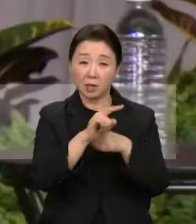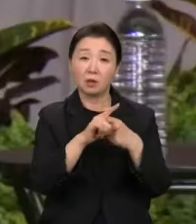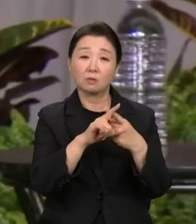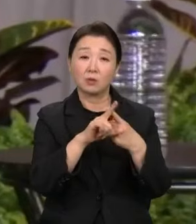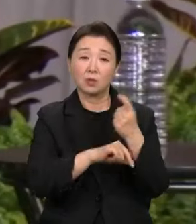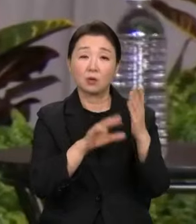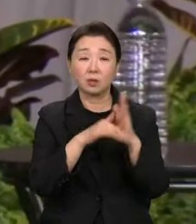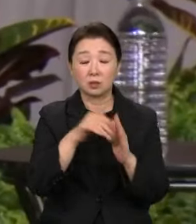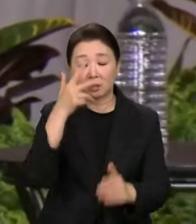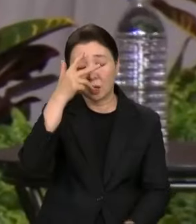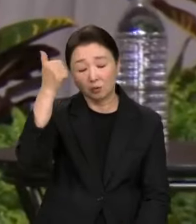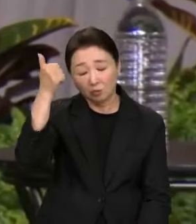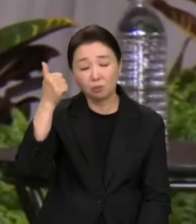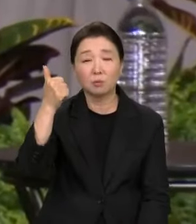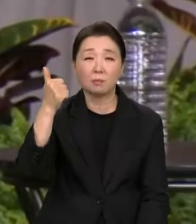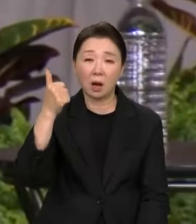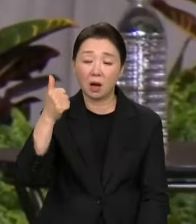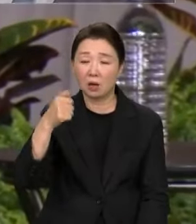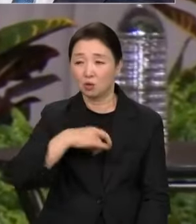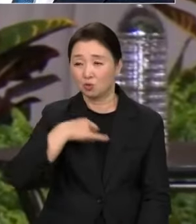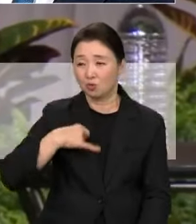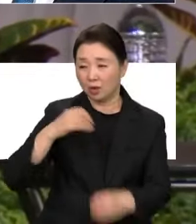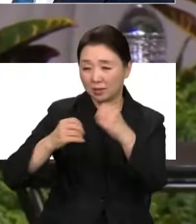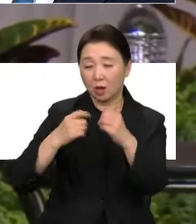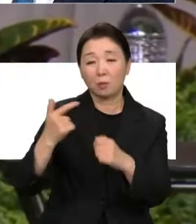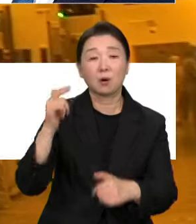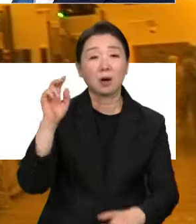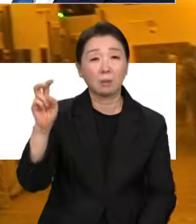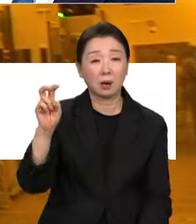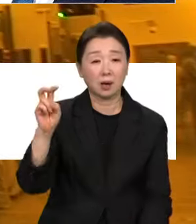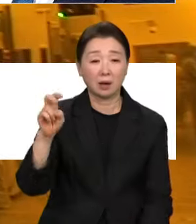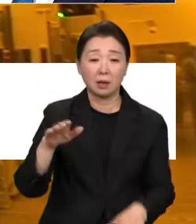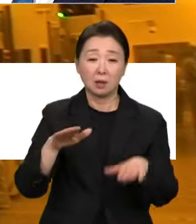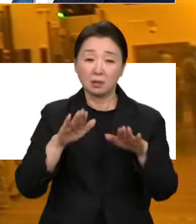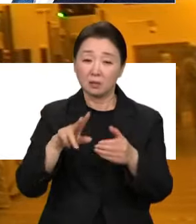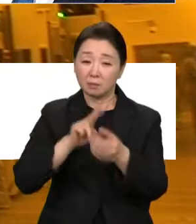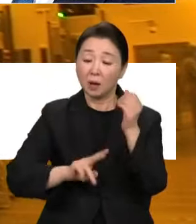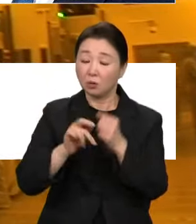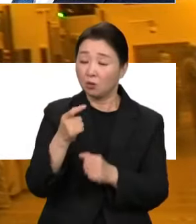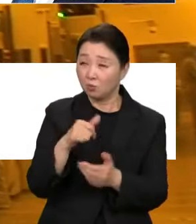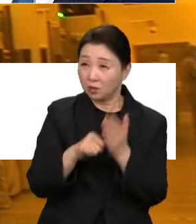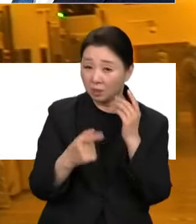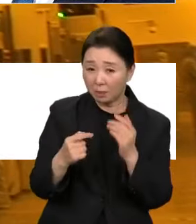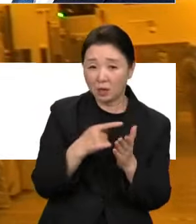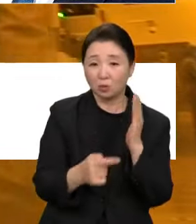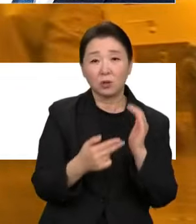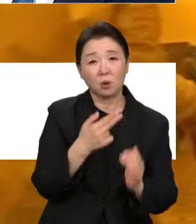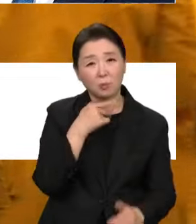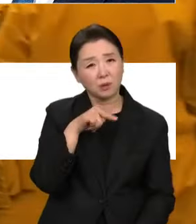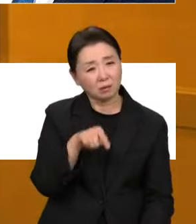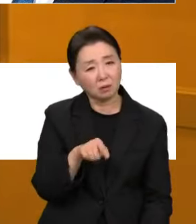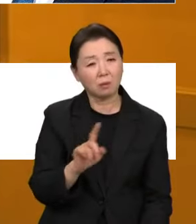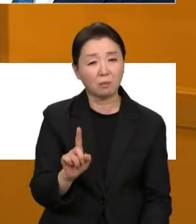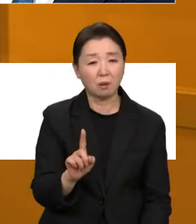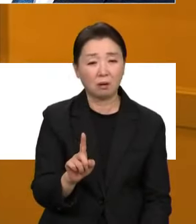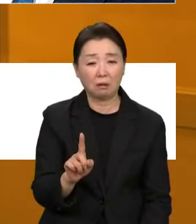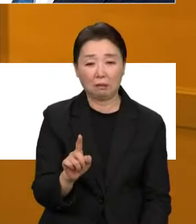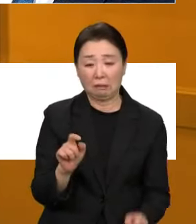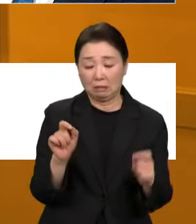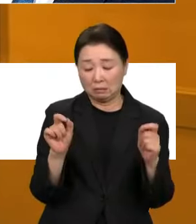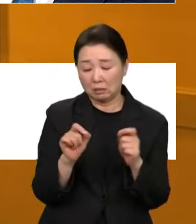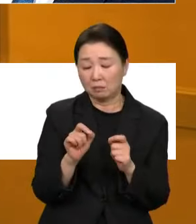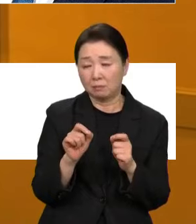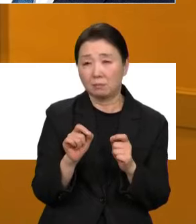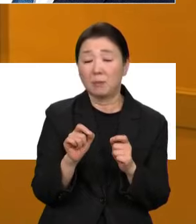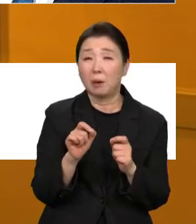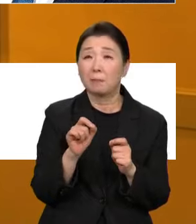더 심해질 걸로 보입니다. 지금 팔고 있는 물건이 작다고 해서 손해가 없다라는 것은 단기적으로는 틀린